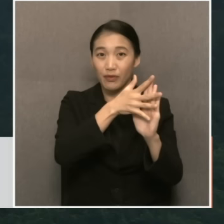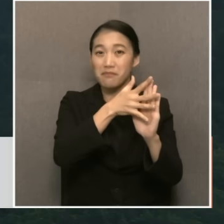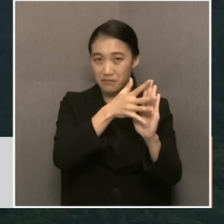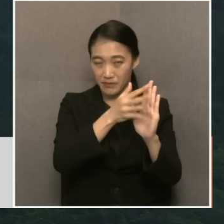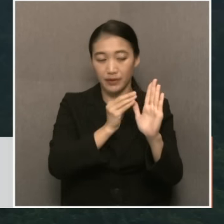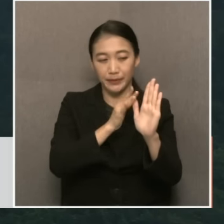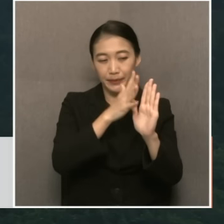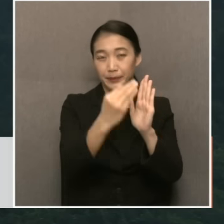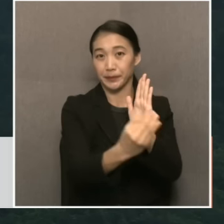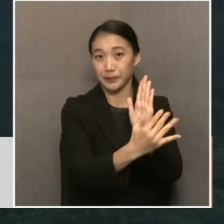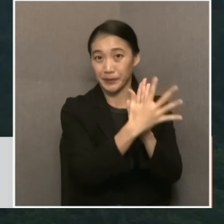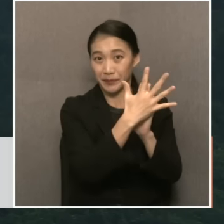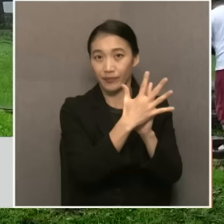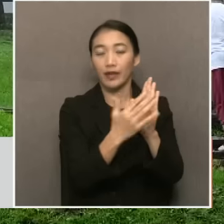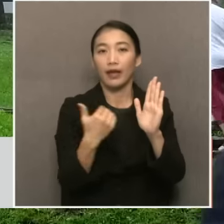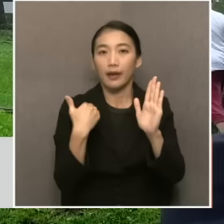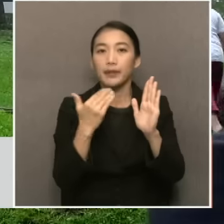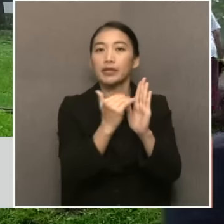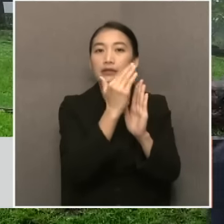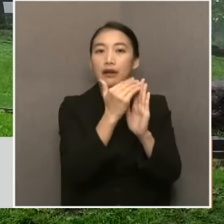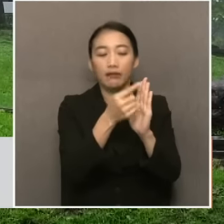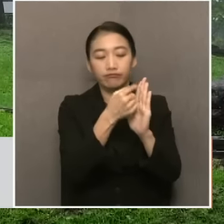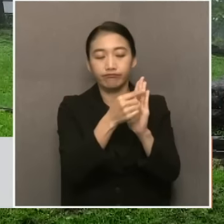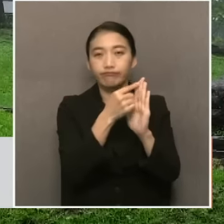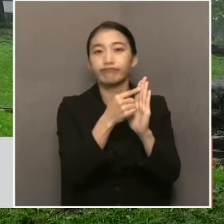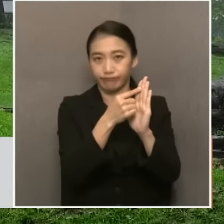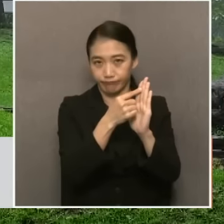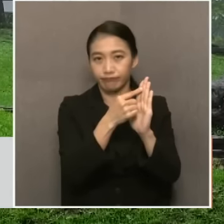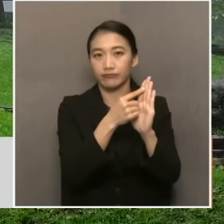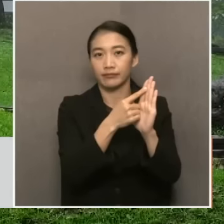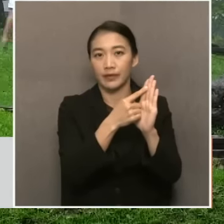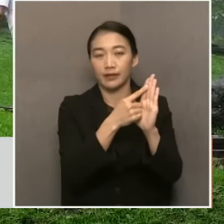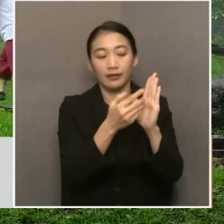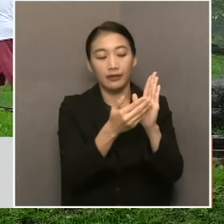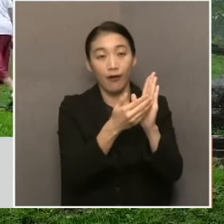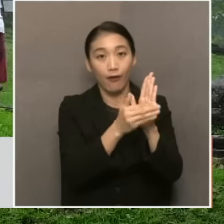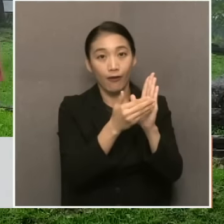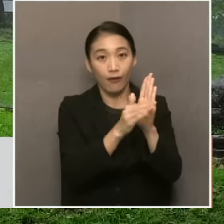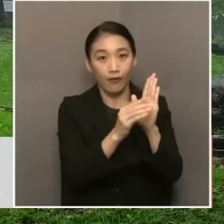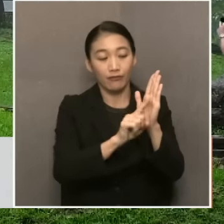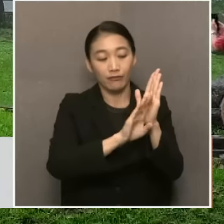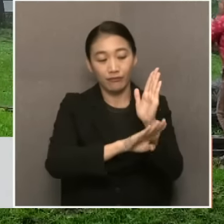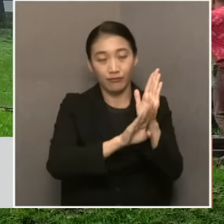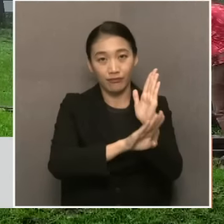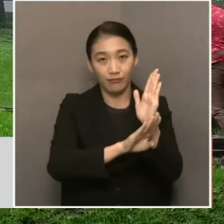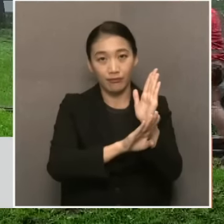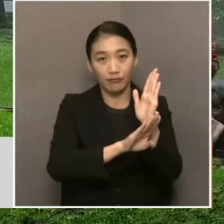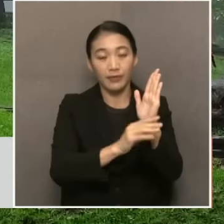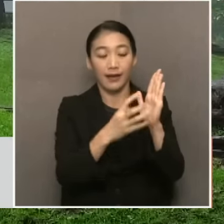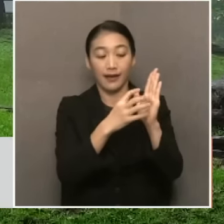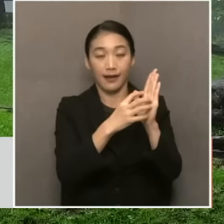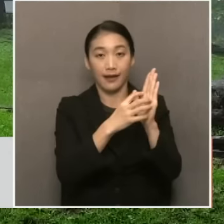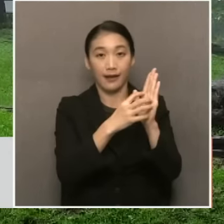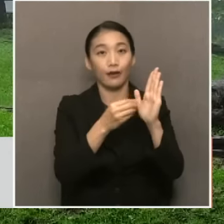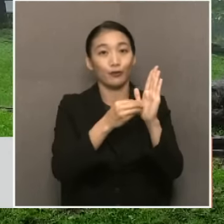อ่าวไทยเข้ามาปกคลุมภาคเหนือตอนล่างภาคตะวันออกเฉียงเหนือภาคตะวันออกภาคกลางรวมทั้งกรุง